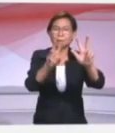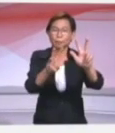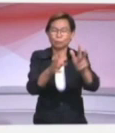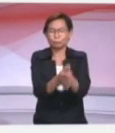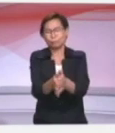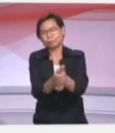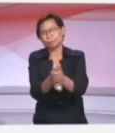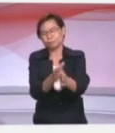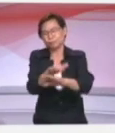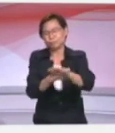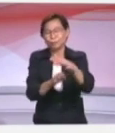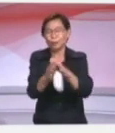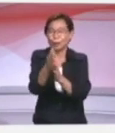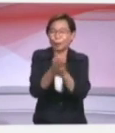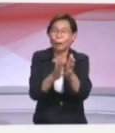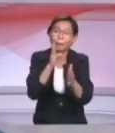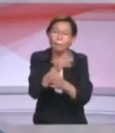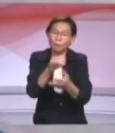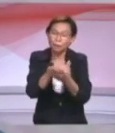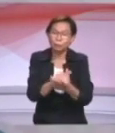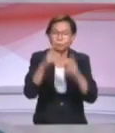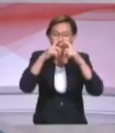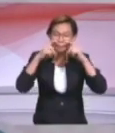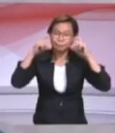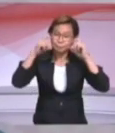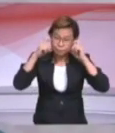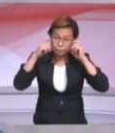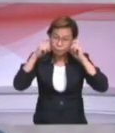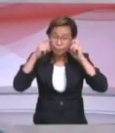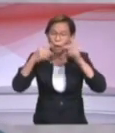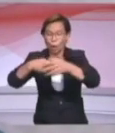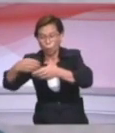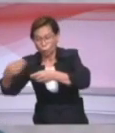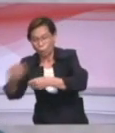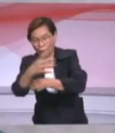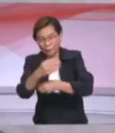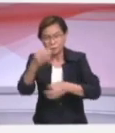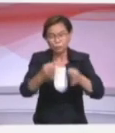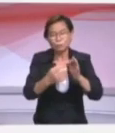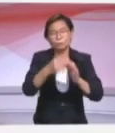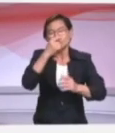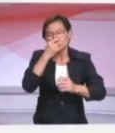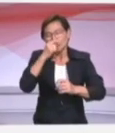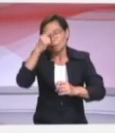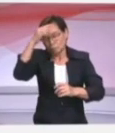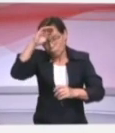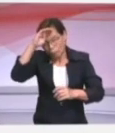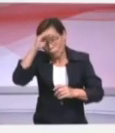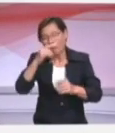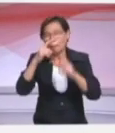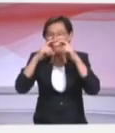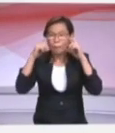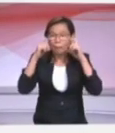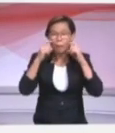kerap mencuci tangan dengan air dan sabun, memakai alat pelutup muka di tempat awam atau jika bergejala, dan amaran daripada